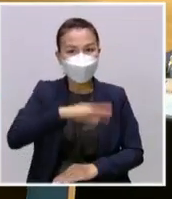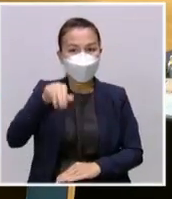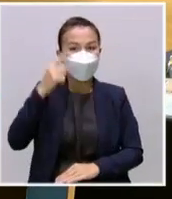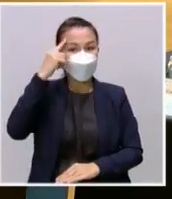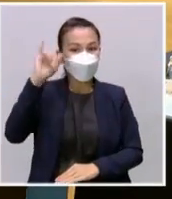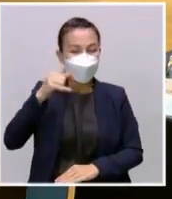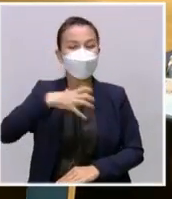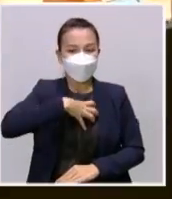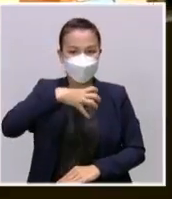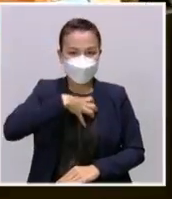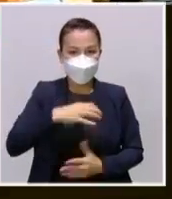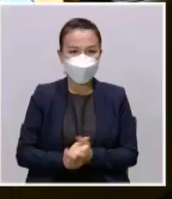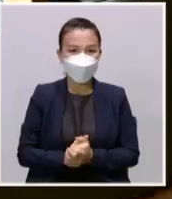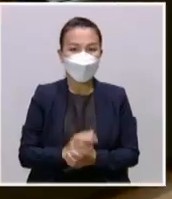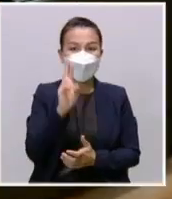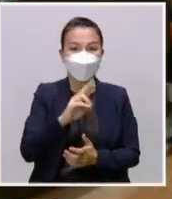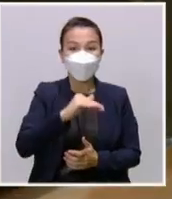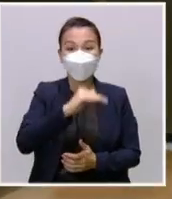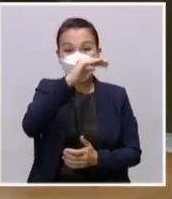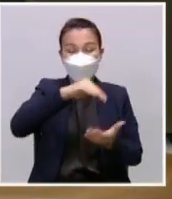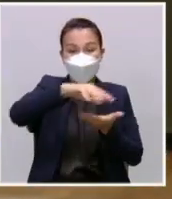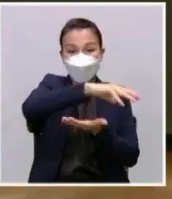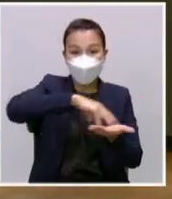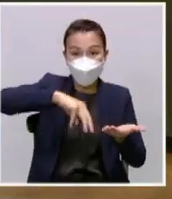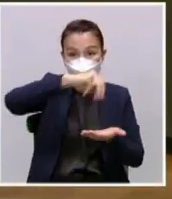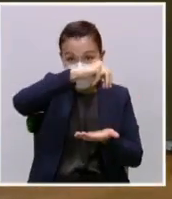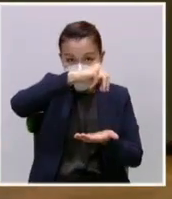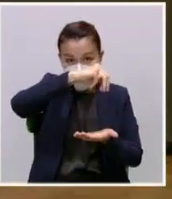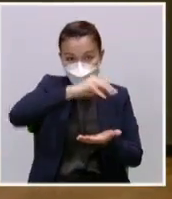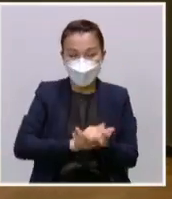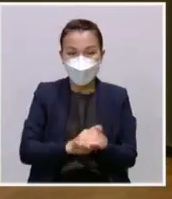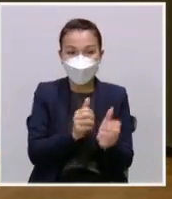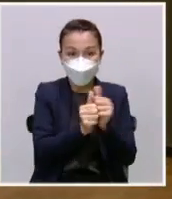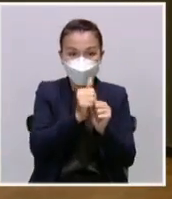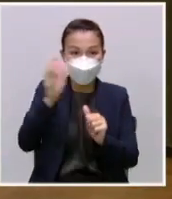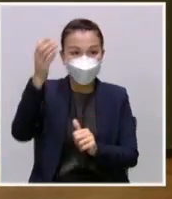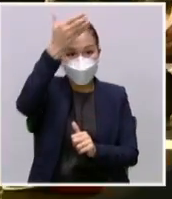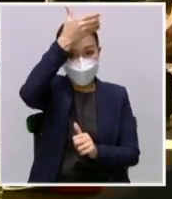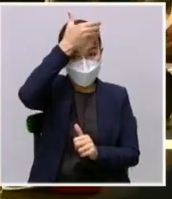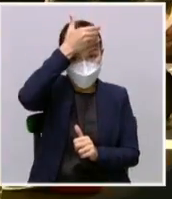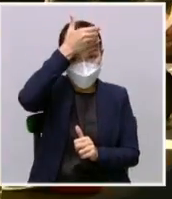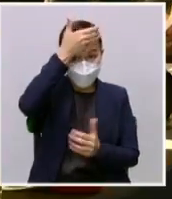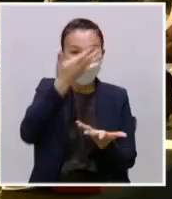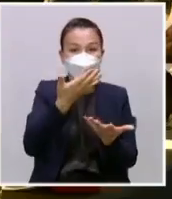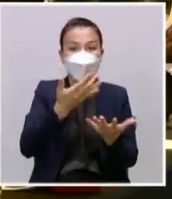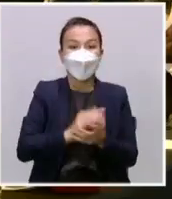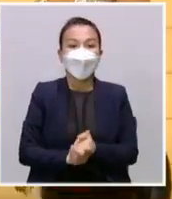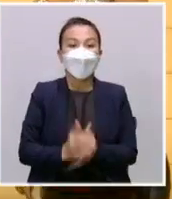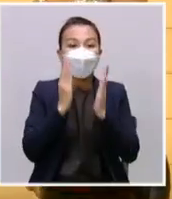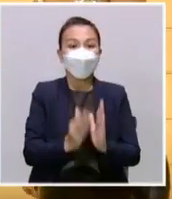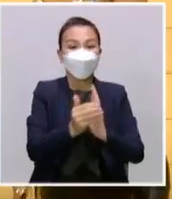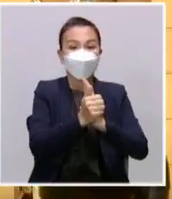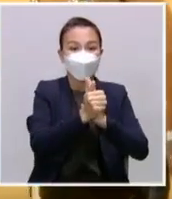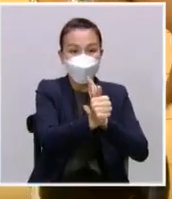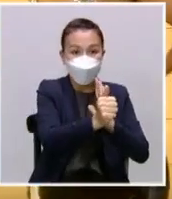ยคณะกรรมการในรอบนี้เป็นรุ่นพี่จากเวทีนางสาวไทยรวมถึงจากเวที Miss Universe Thailand และผู้เชี่ยวช